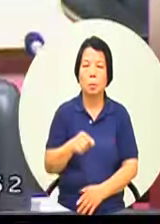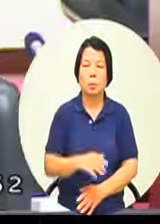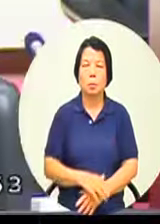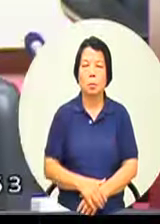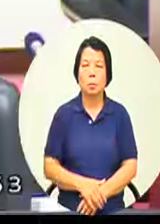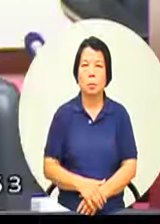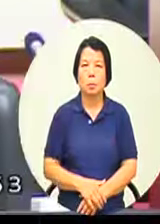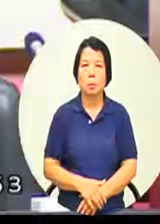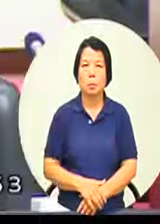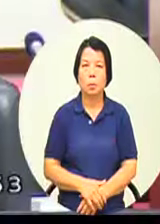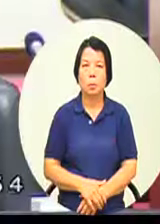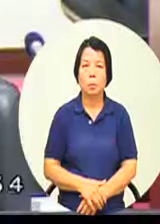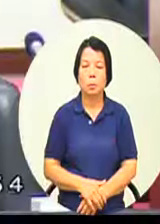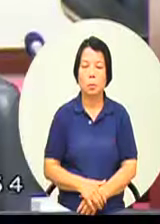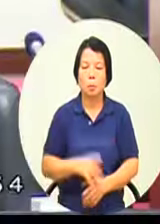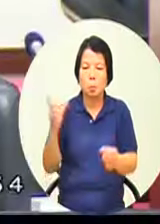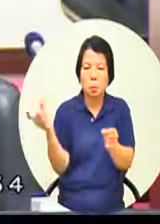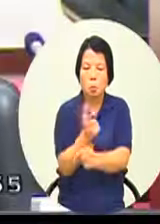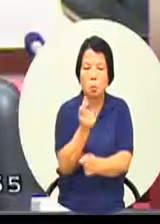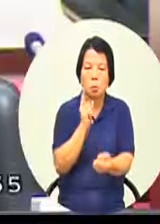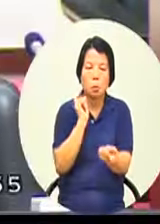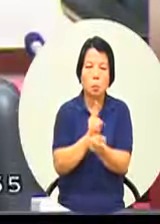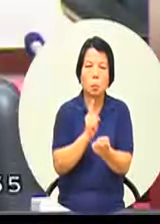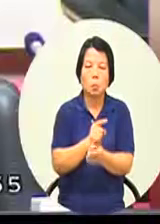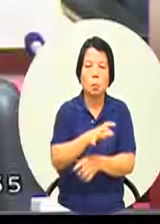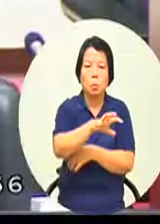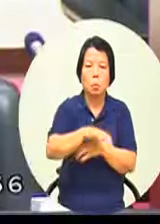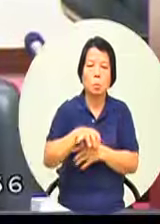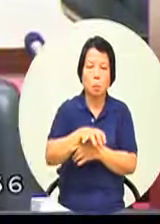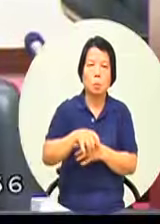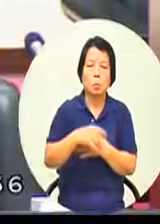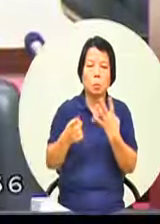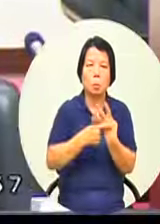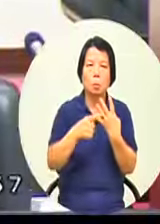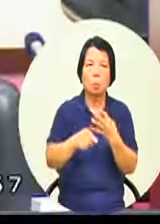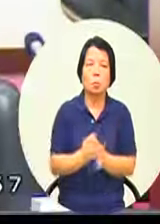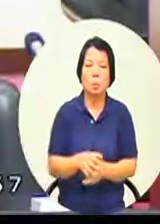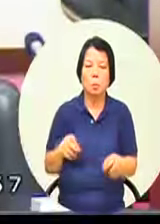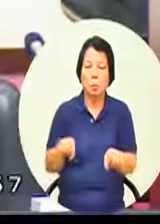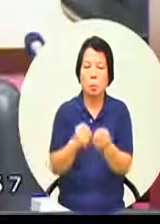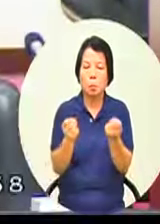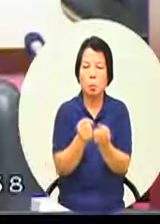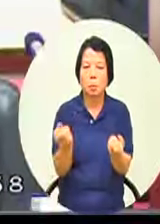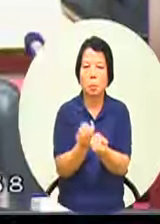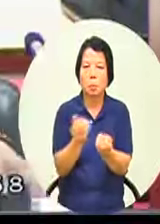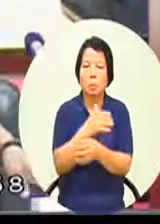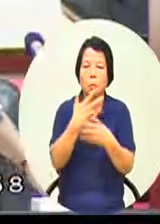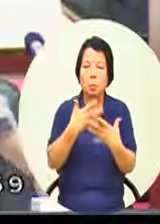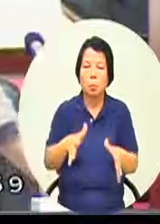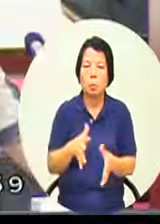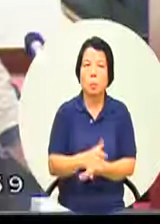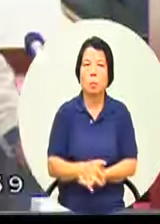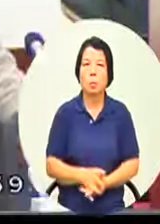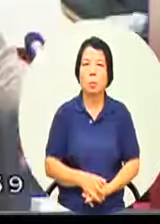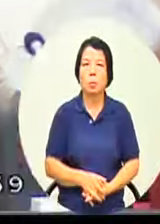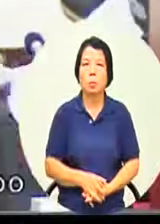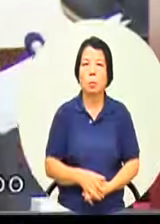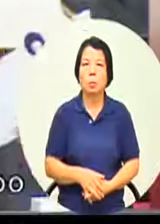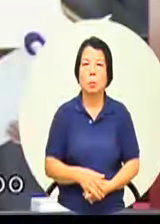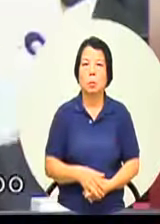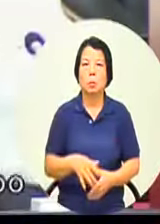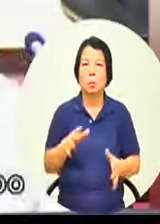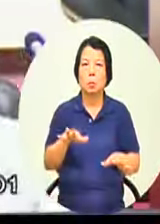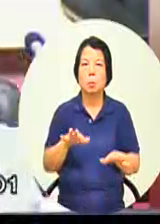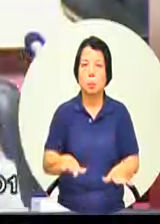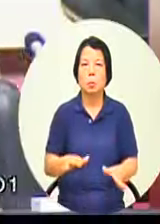个洪灾对农业的一个灾损到底多少？我在我们的这个